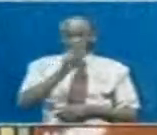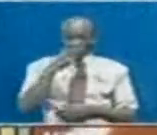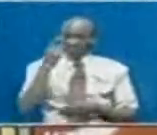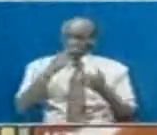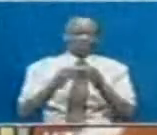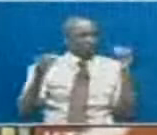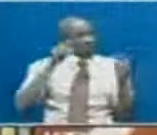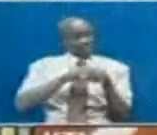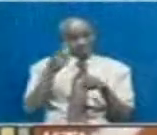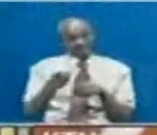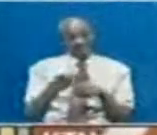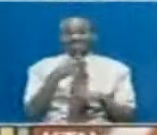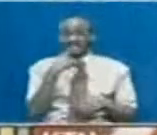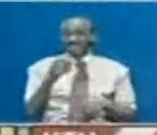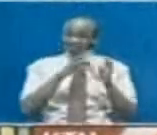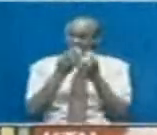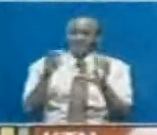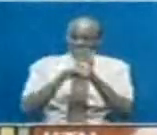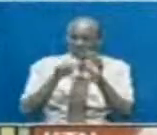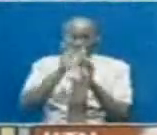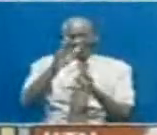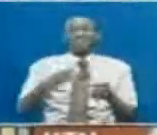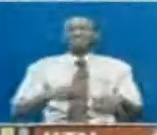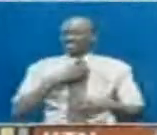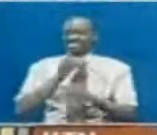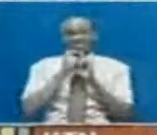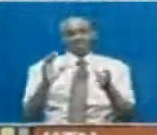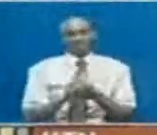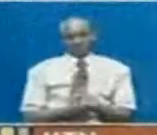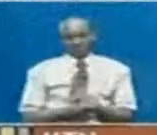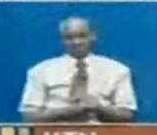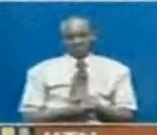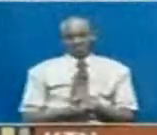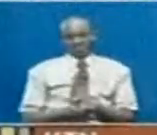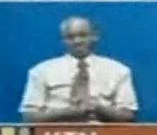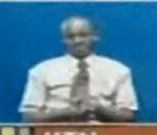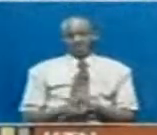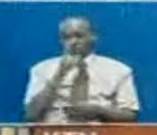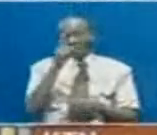Anatuambia kuwa jamaa zake hawajawahi kumtembelea. Baba yangu alikufa